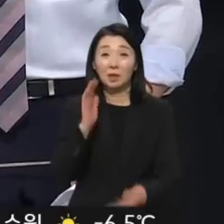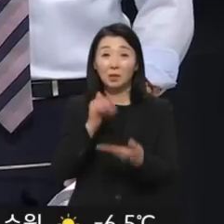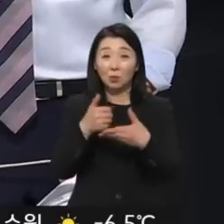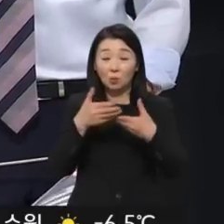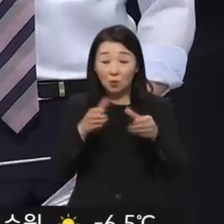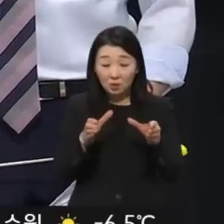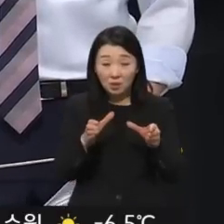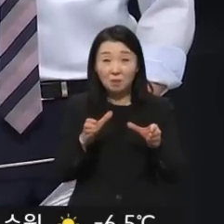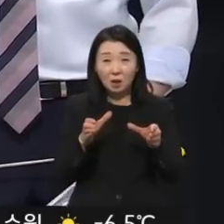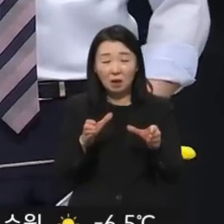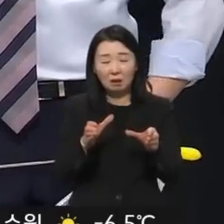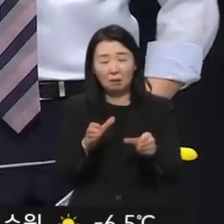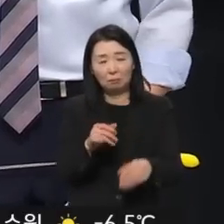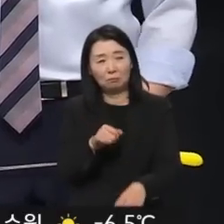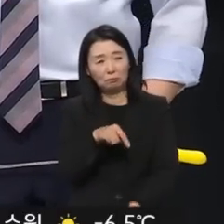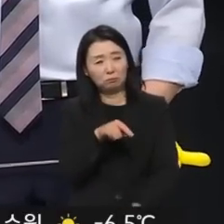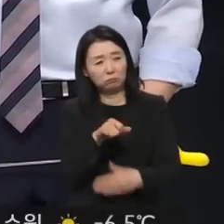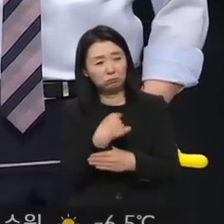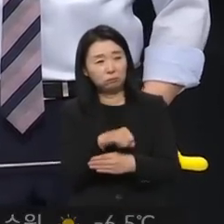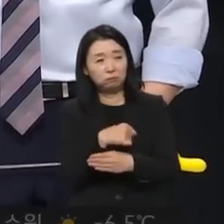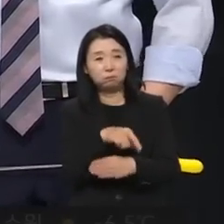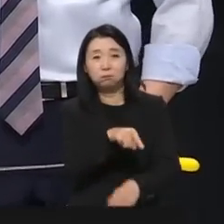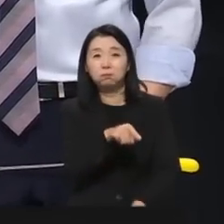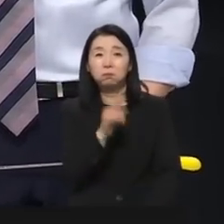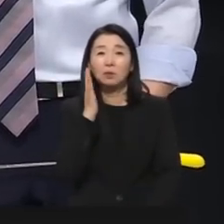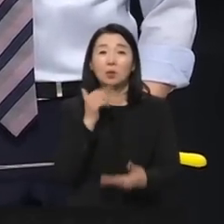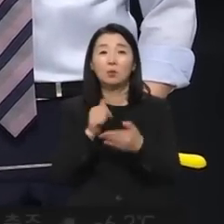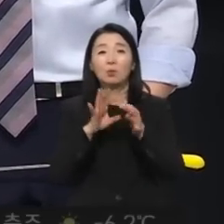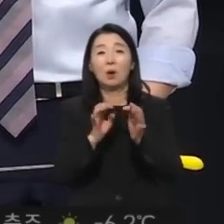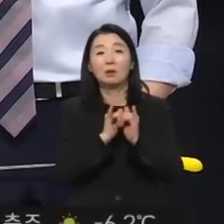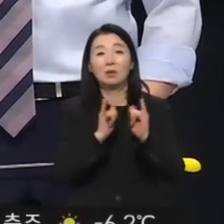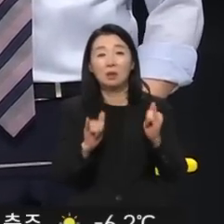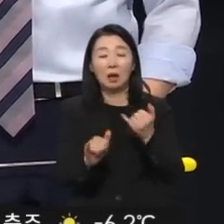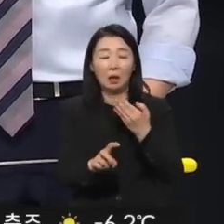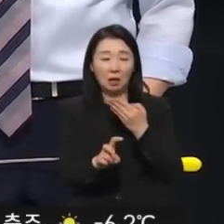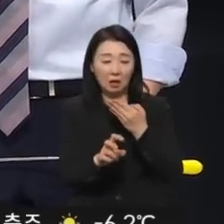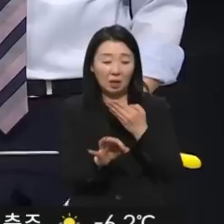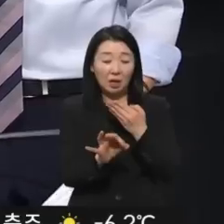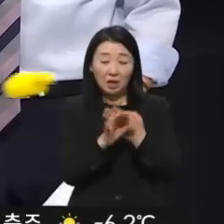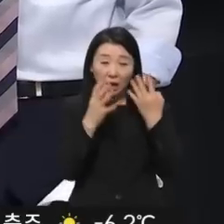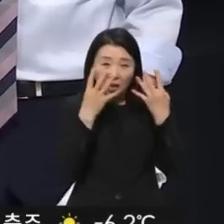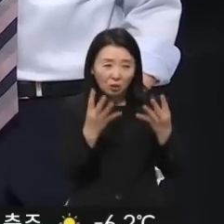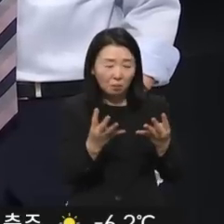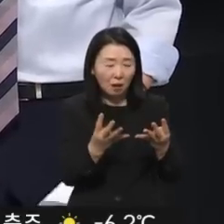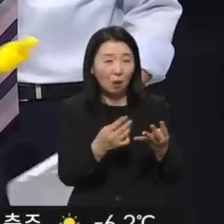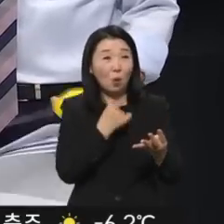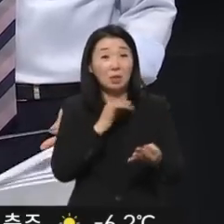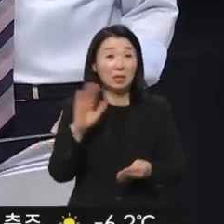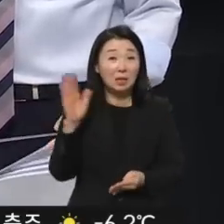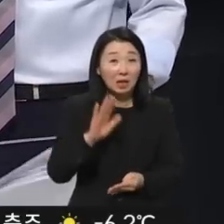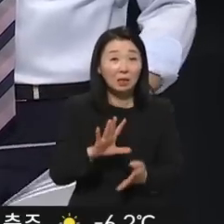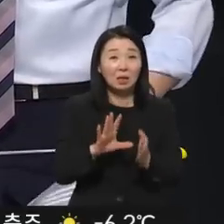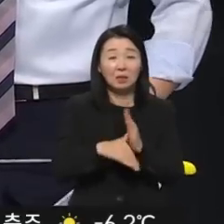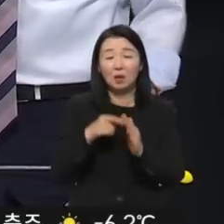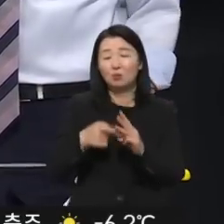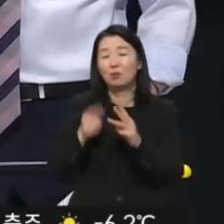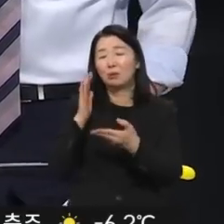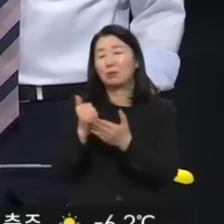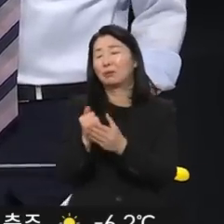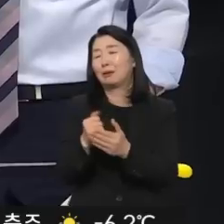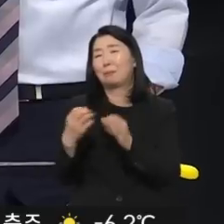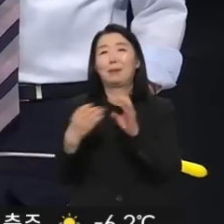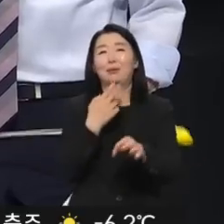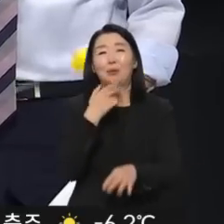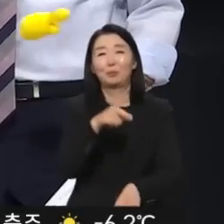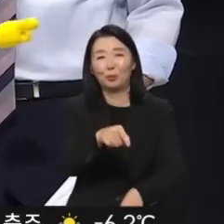대통령실 역시 냉담한 반응을 보였는데요. 대통령실 관계자는 가석방 불언서에 대해서 윤 대통령이 이런 데 반응한 스타일이 아니다라고